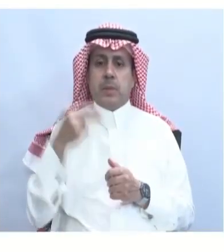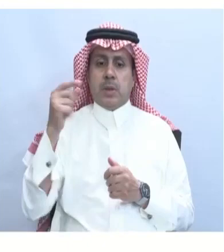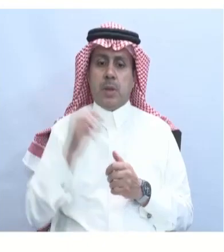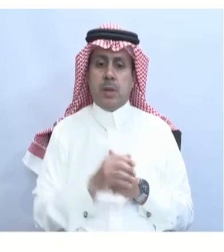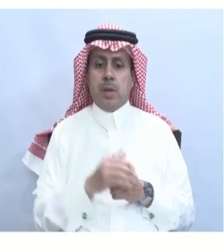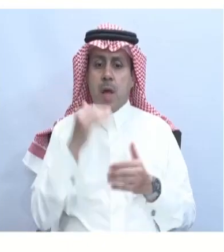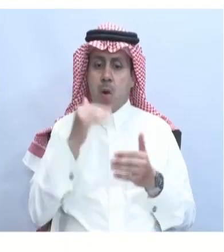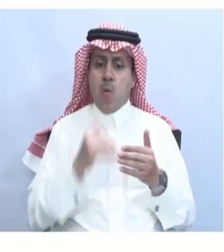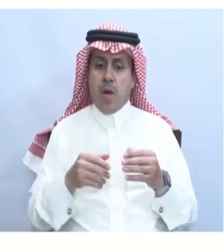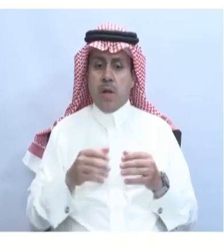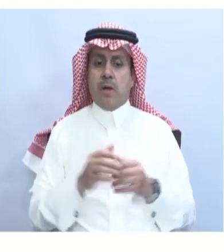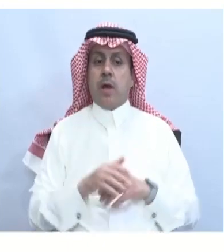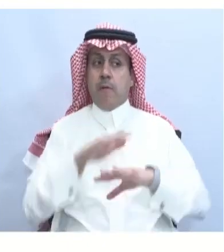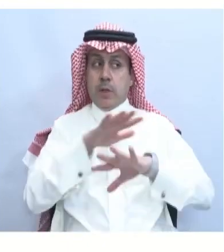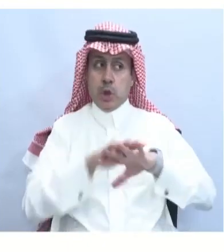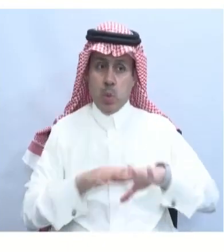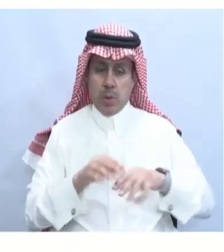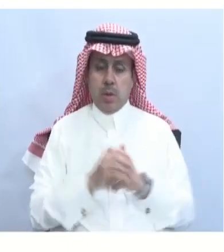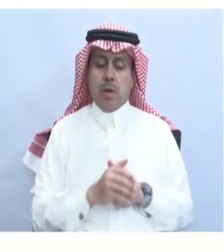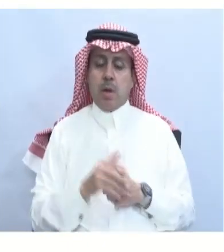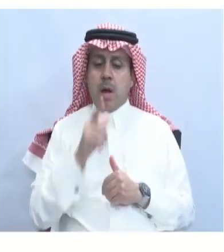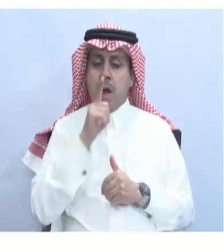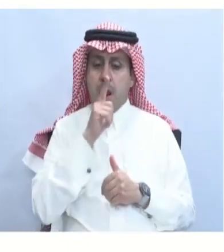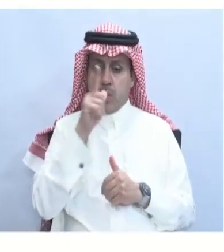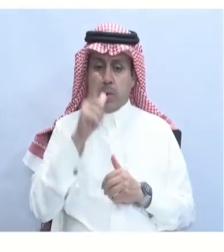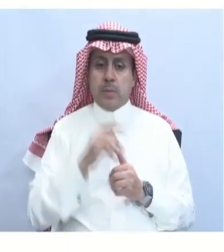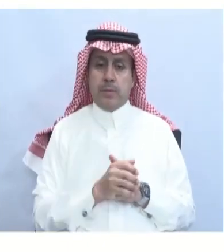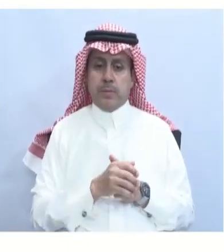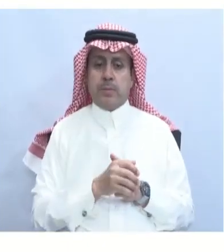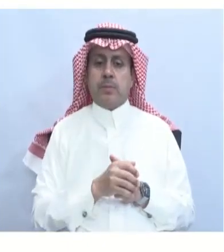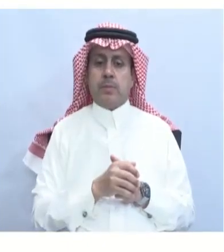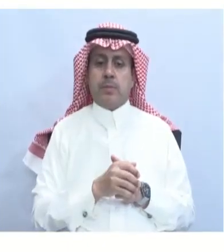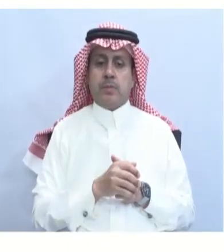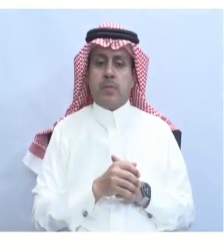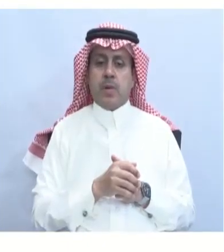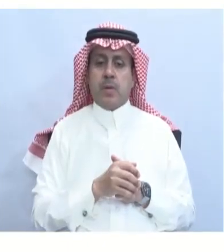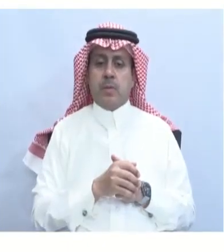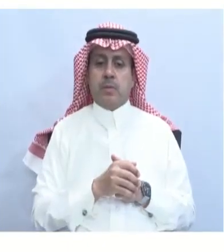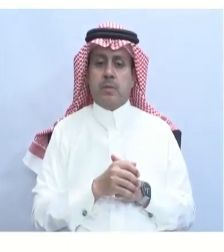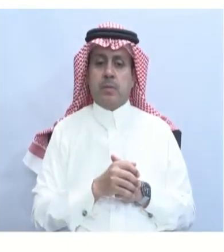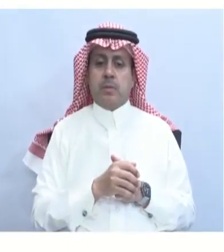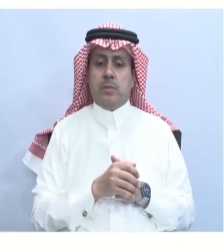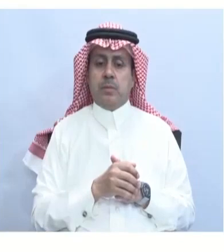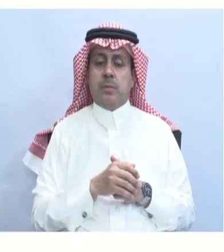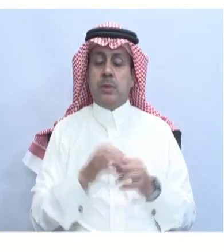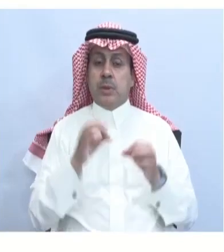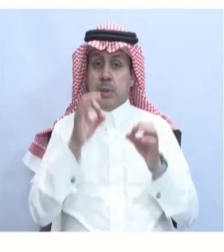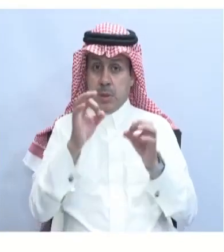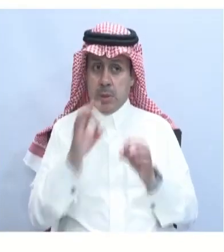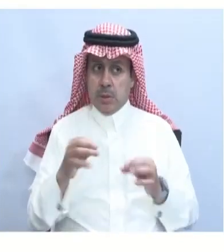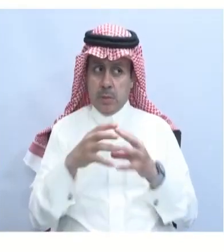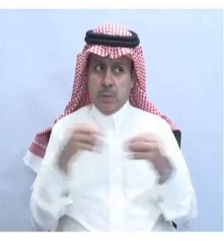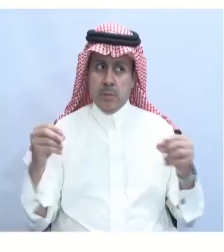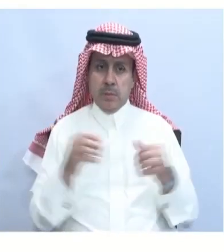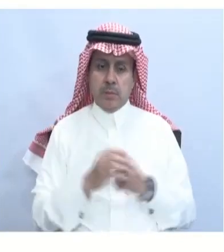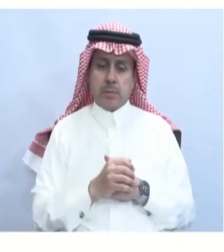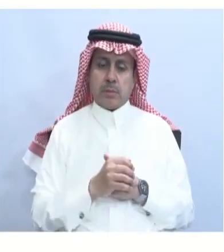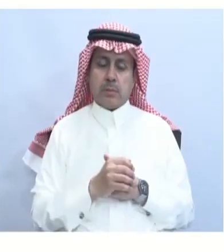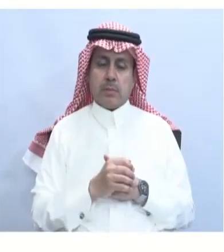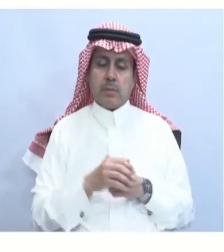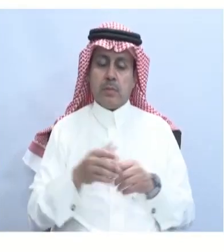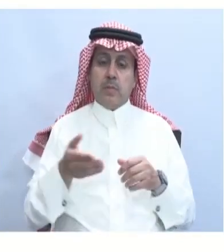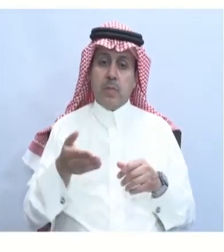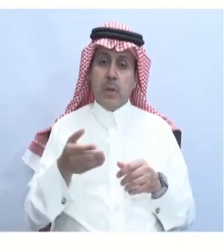هذا الجدول هنا قال الله تعالى ايضا والذين يتوفون منكم ويذرون ازواجا يتربصن